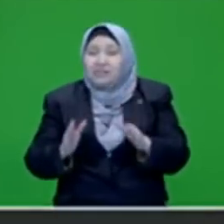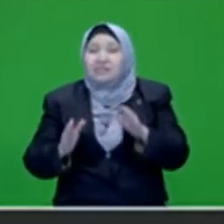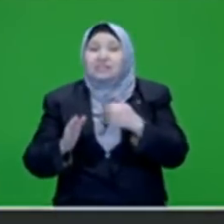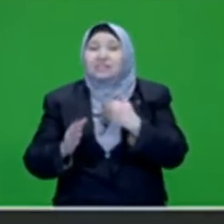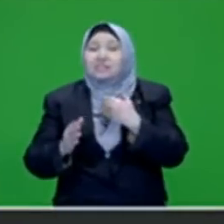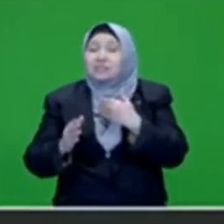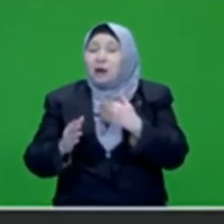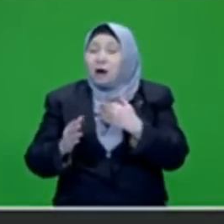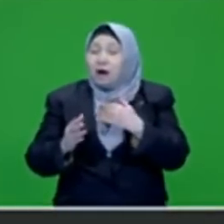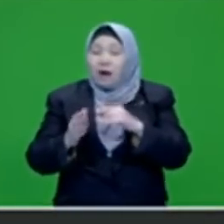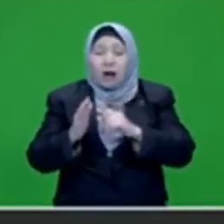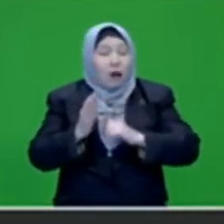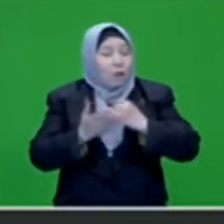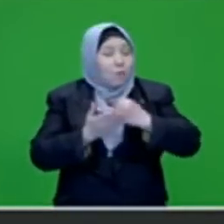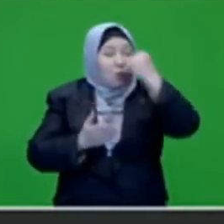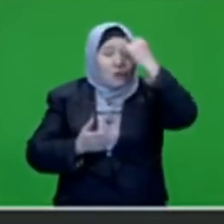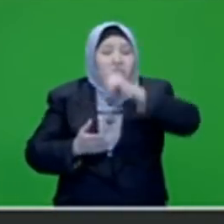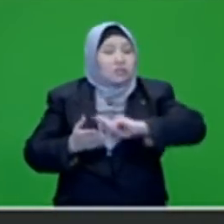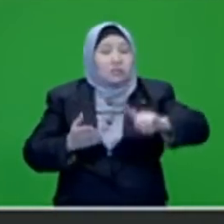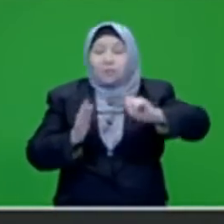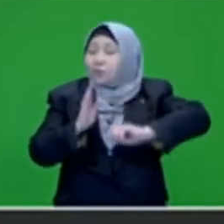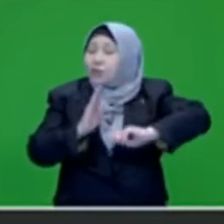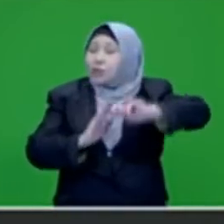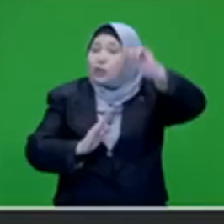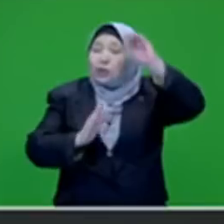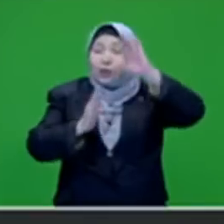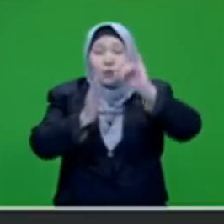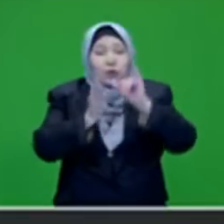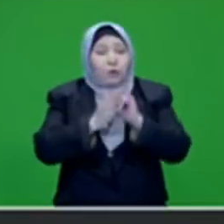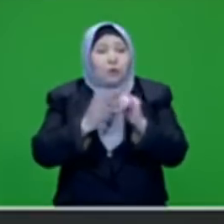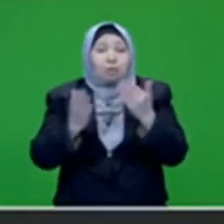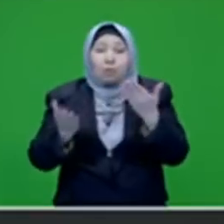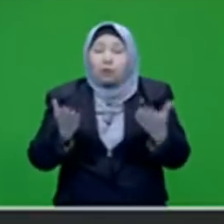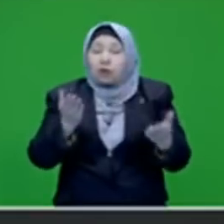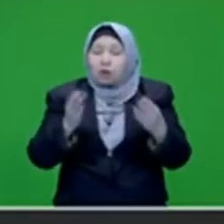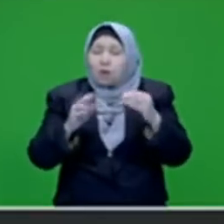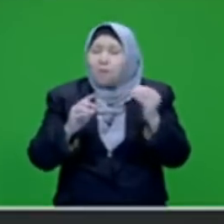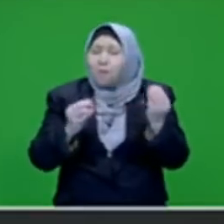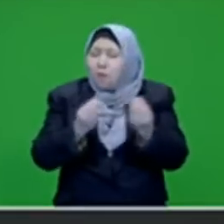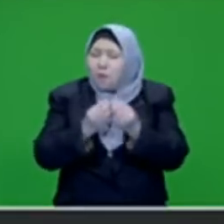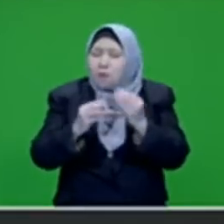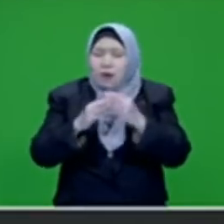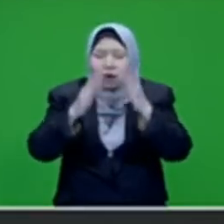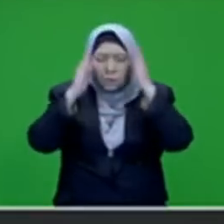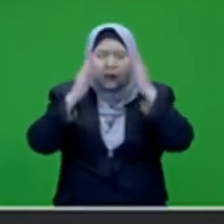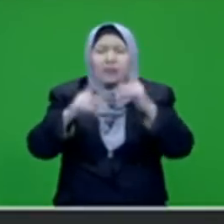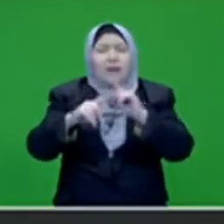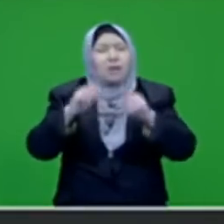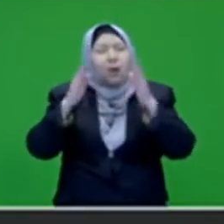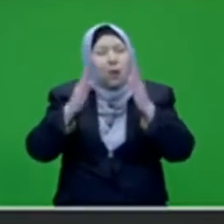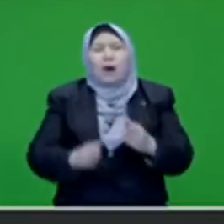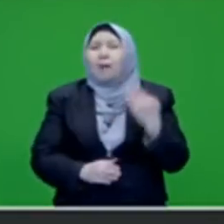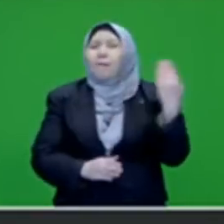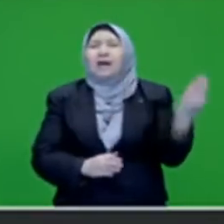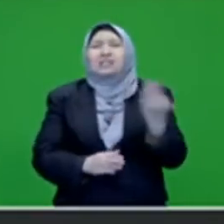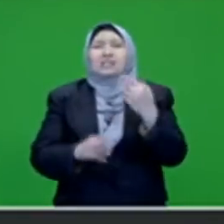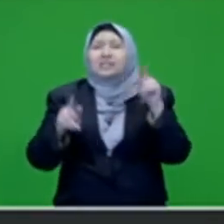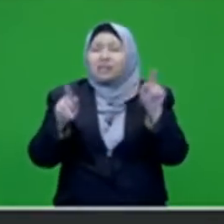mungkin mimpi mereka itu lebih kepada petunjuk-petunjuk Tuhan. Tapi orang awam seperti